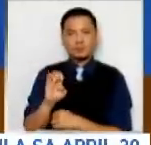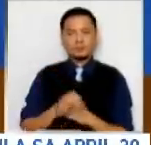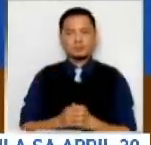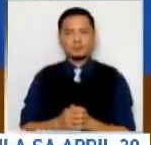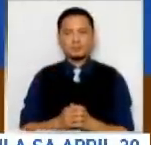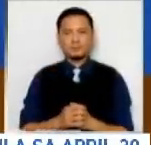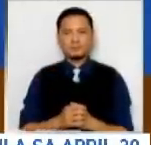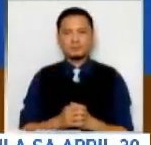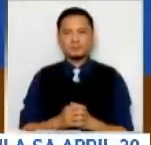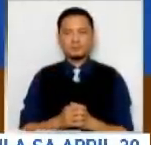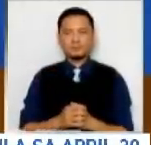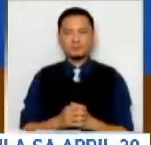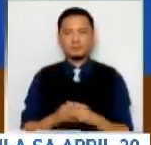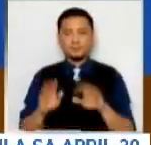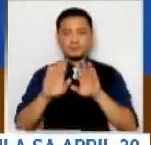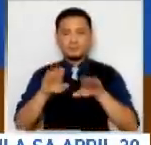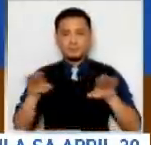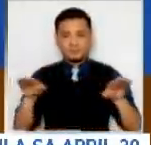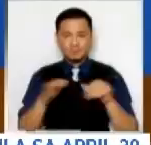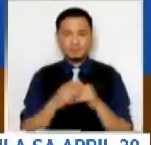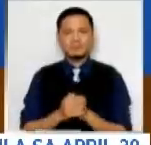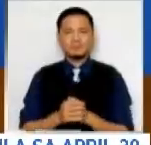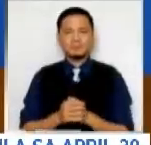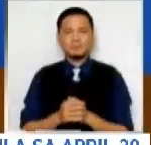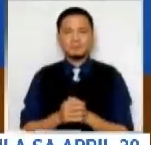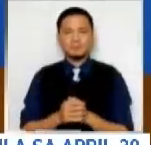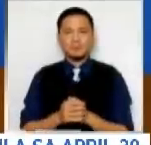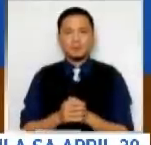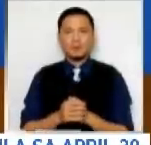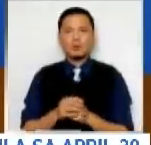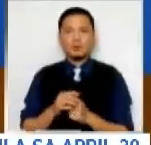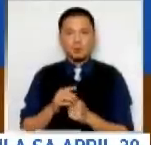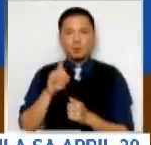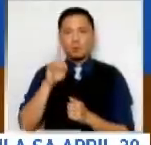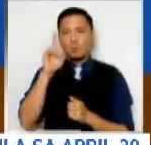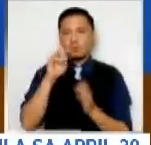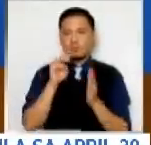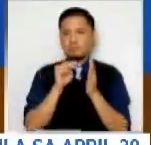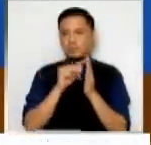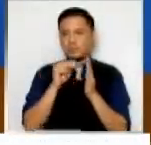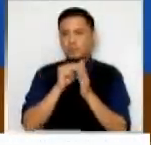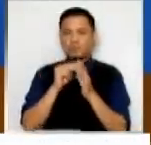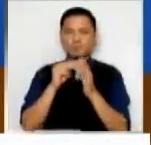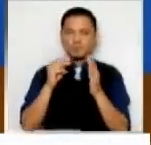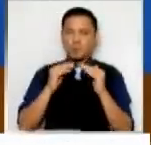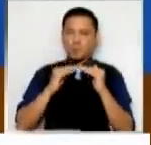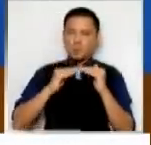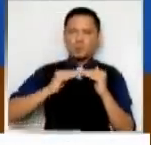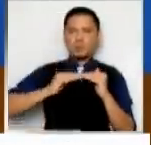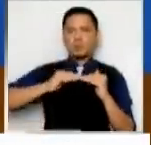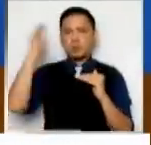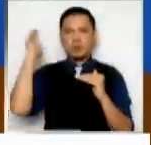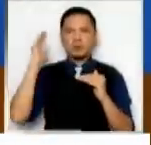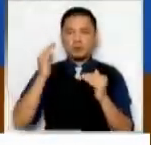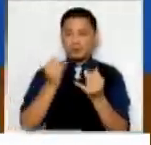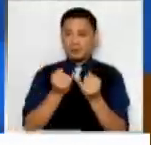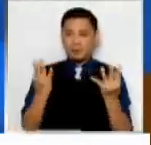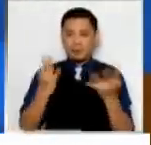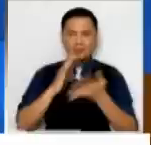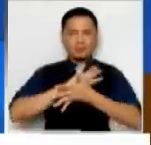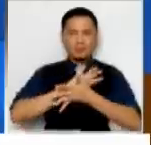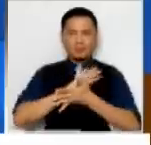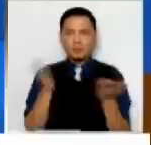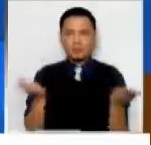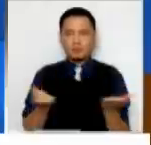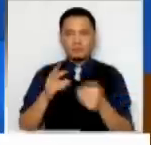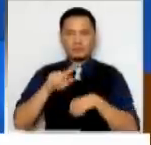Mga kapuso, sumampa na po sa mahigit 1 million ang COVID-19 cases ngayon sa ating bansa. Ang tanong, dapat ba natin itong